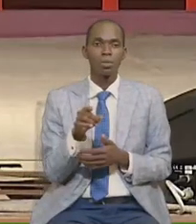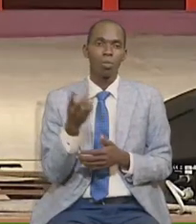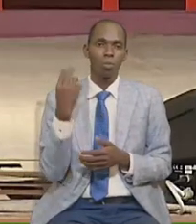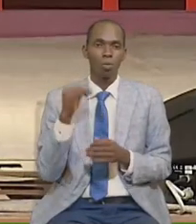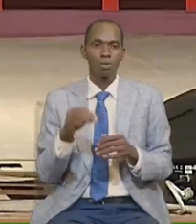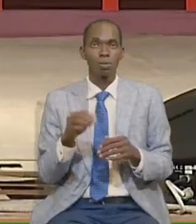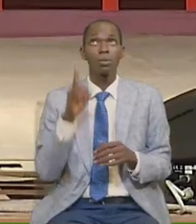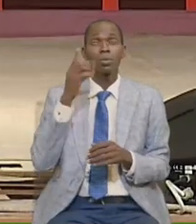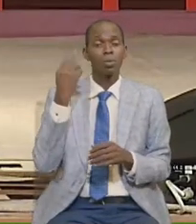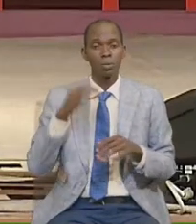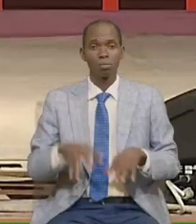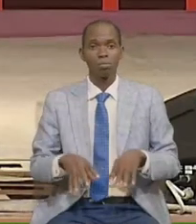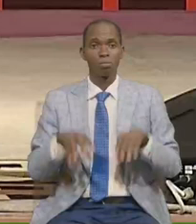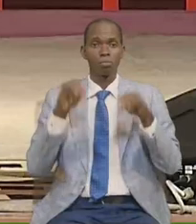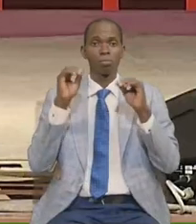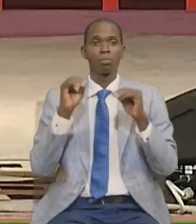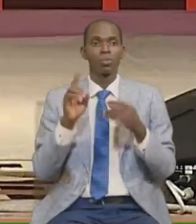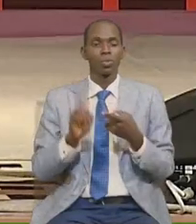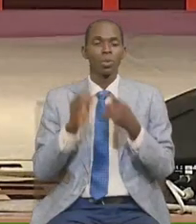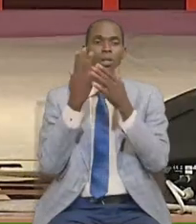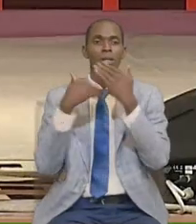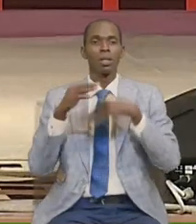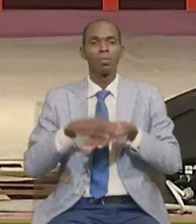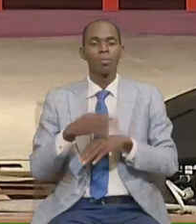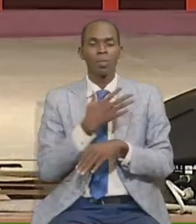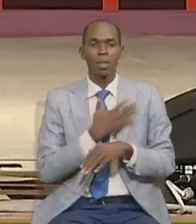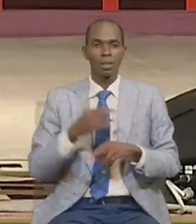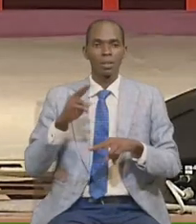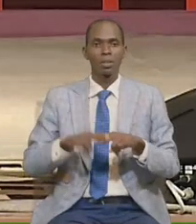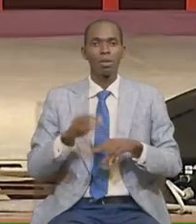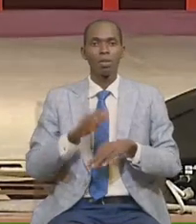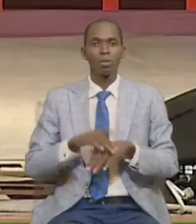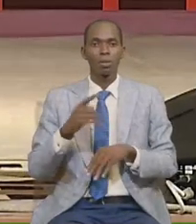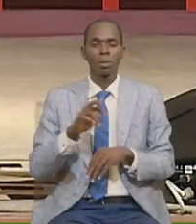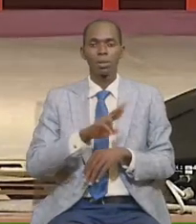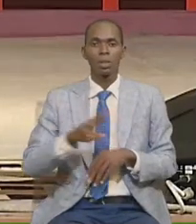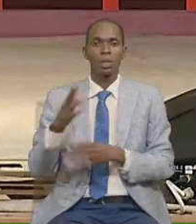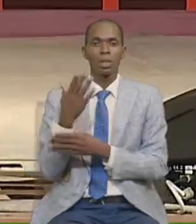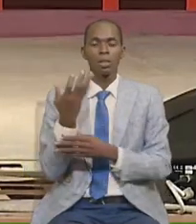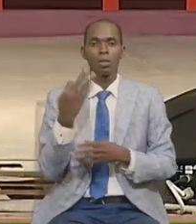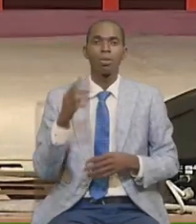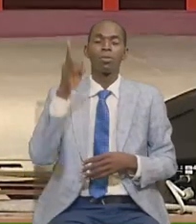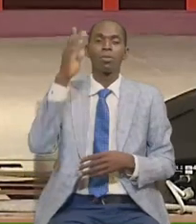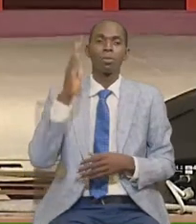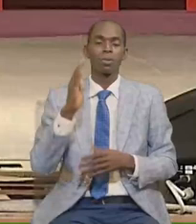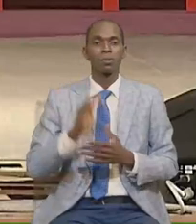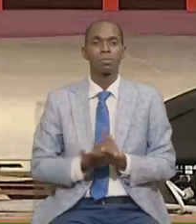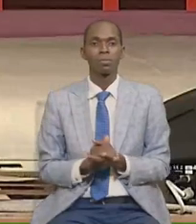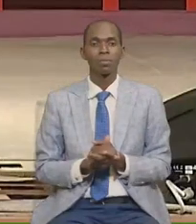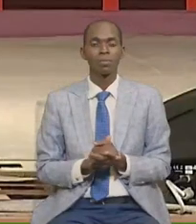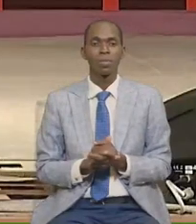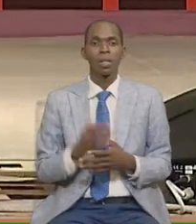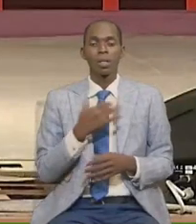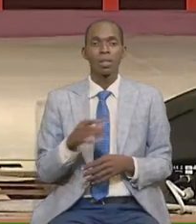ciel. Et il s'assit à la droite de Dieu. Et ils s'en